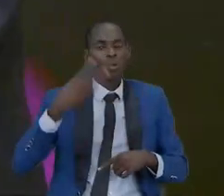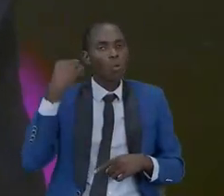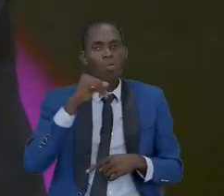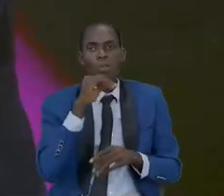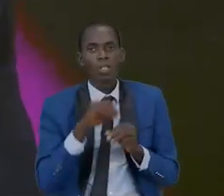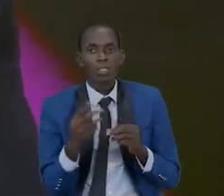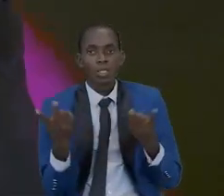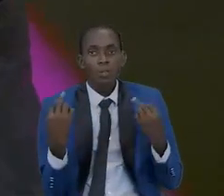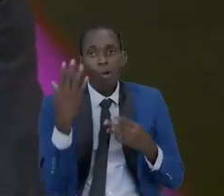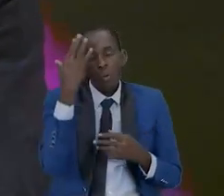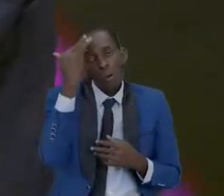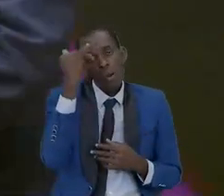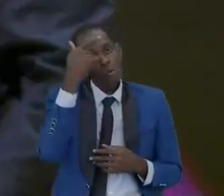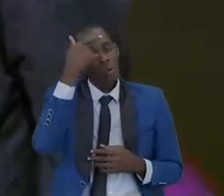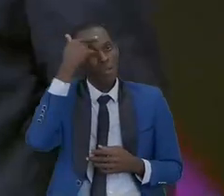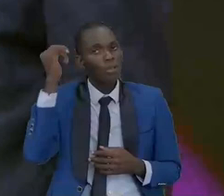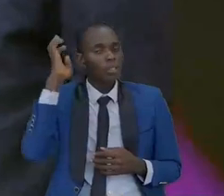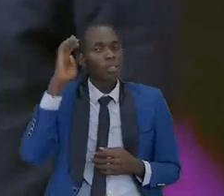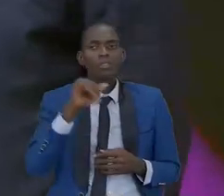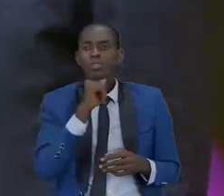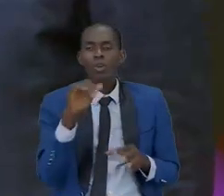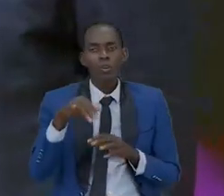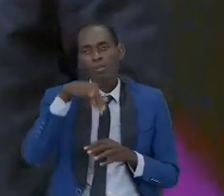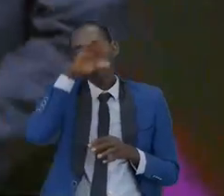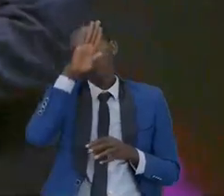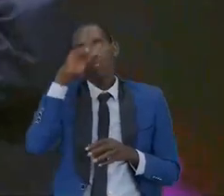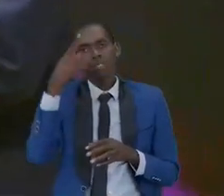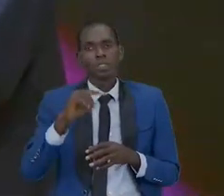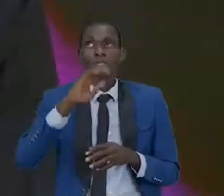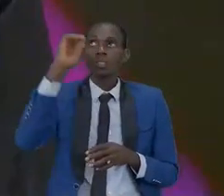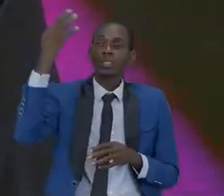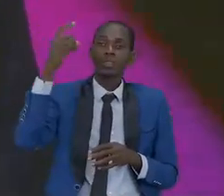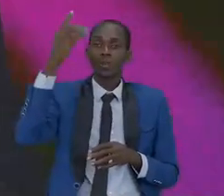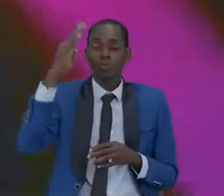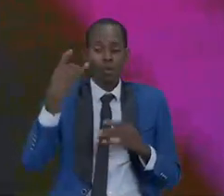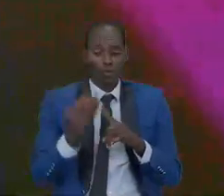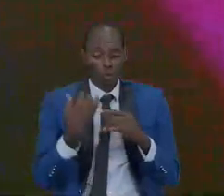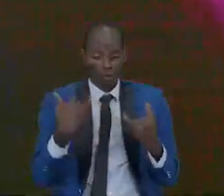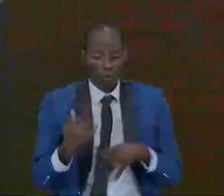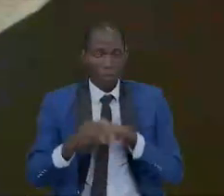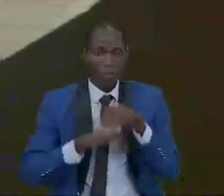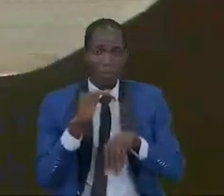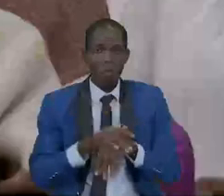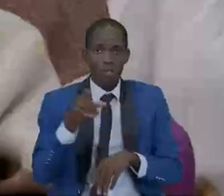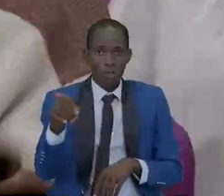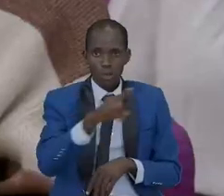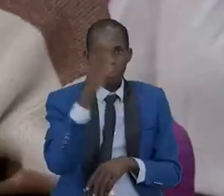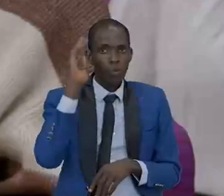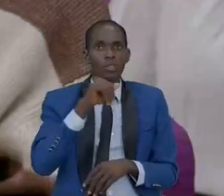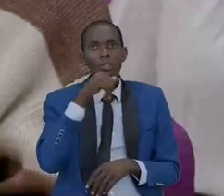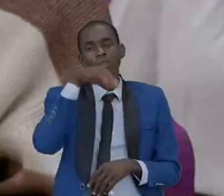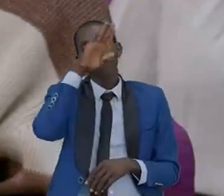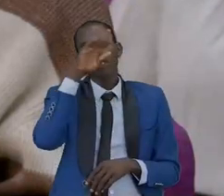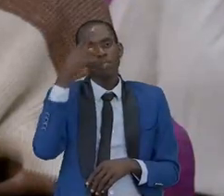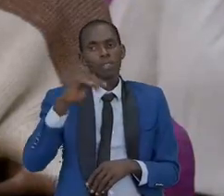parce que il dit je n'ai pas rejeté la grâce de Dieu je ne rejette pas la grâce de Dieu à partir d'aujourd'hui vous n'allez pas